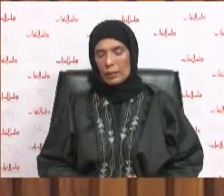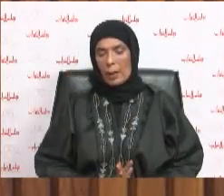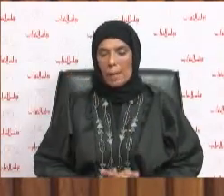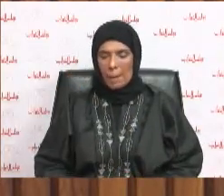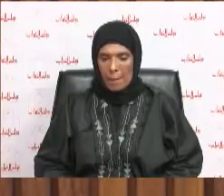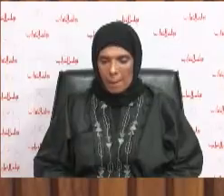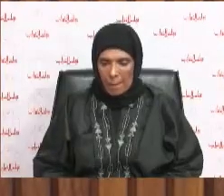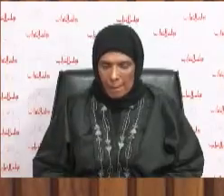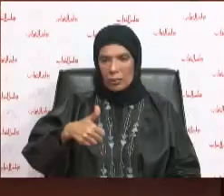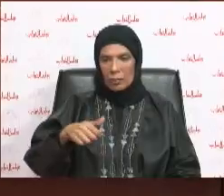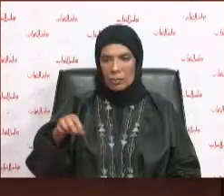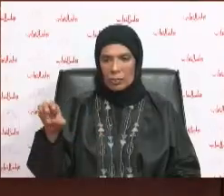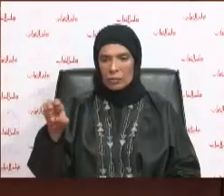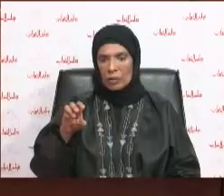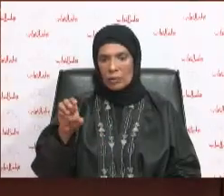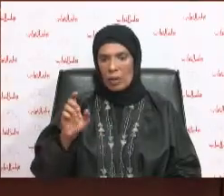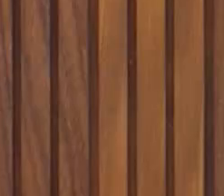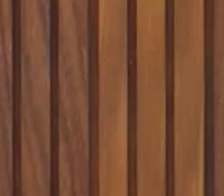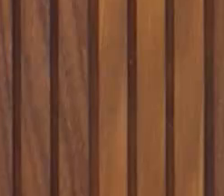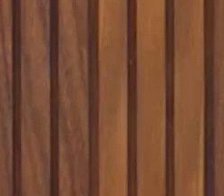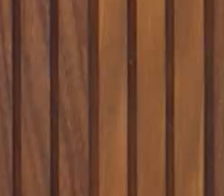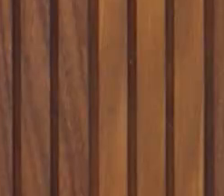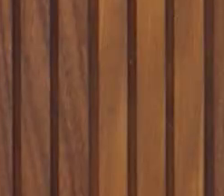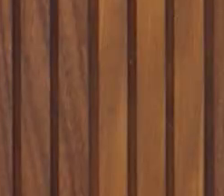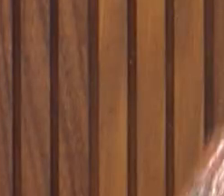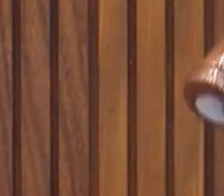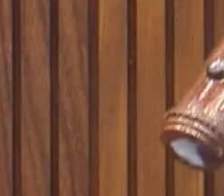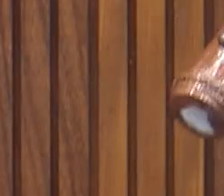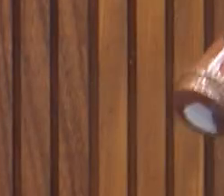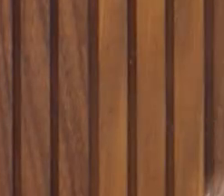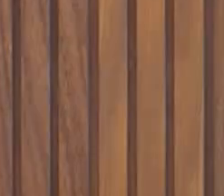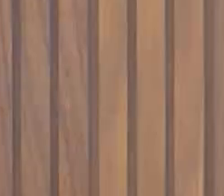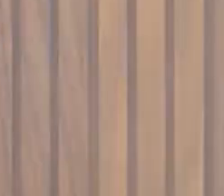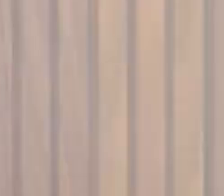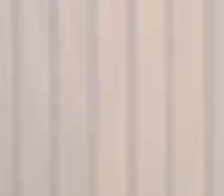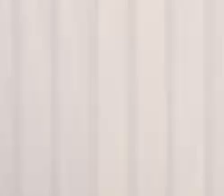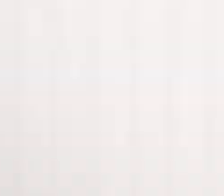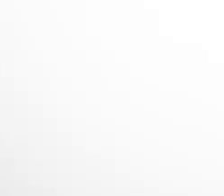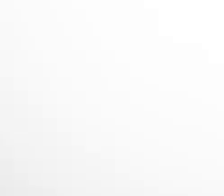شكرا أخوان أصحاب سعادة أعضاء اللجنة، شكرا جزيلا لكم وترفع الجلسة.